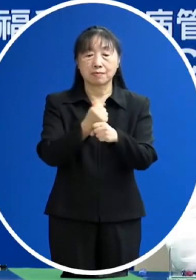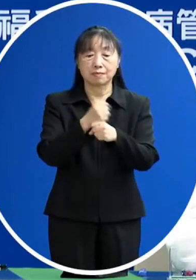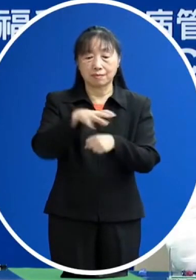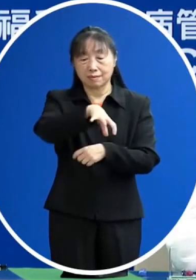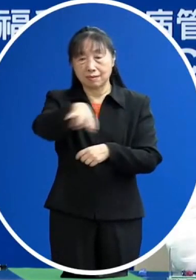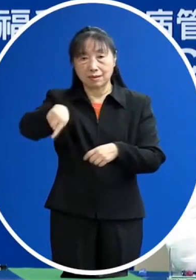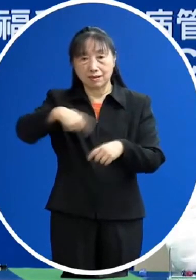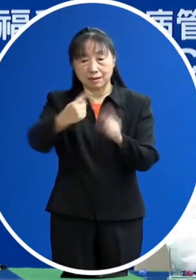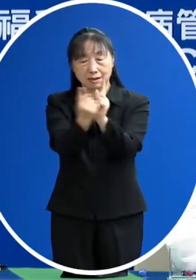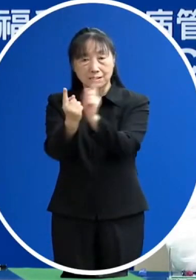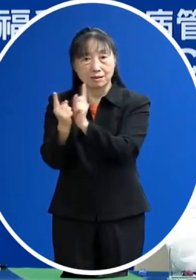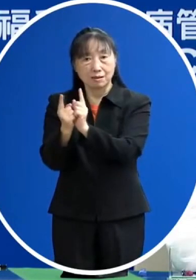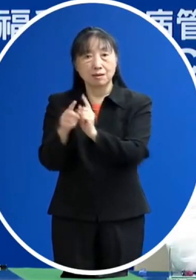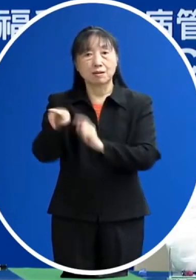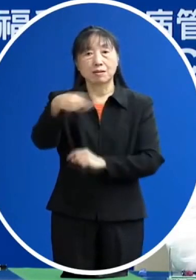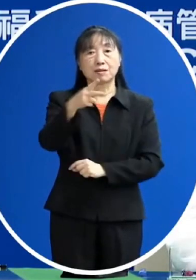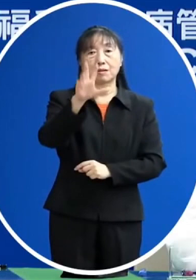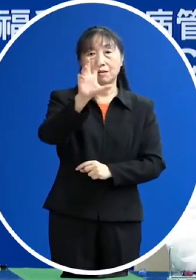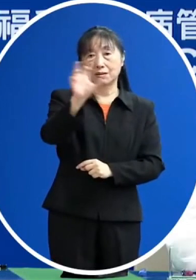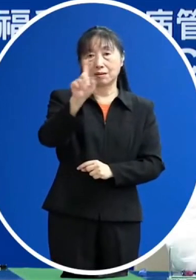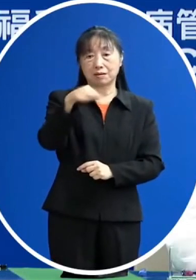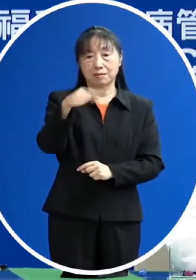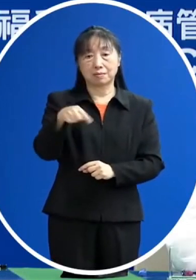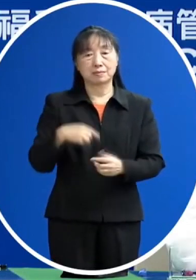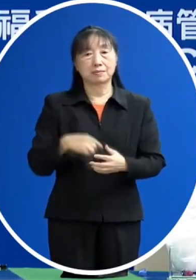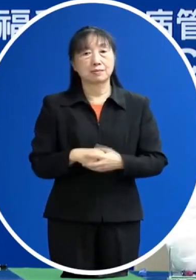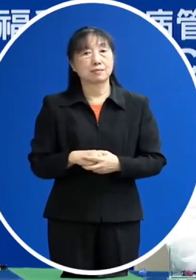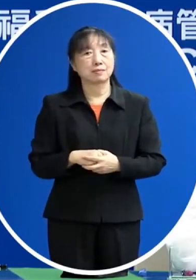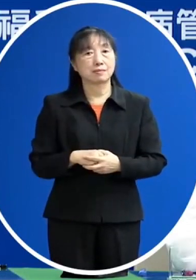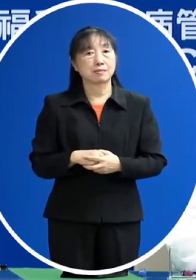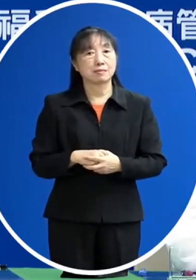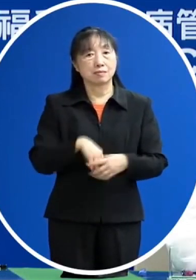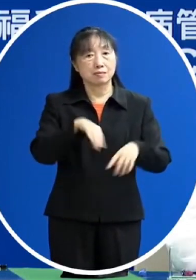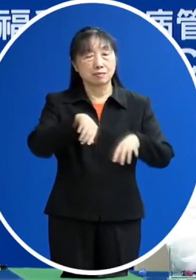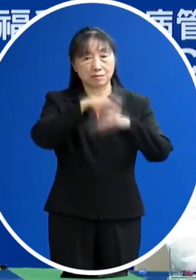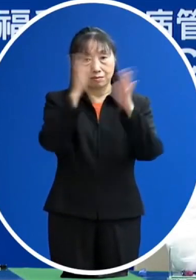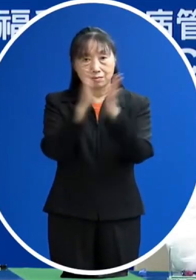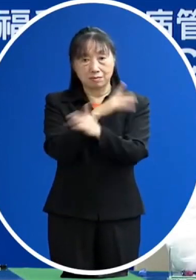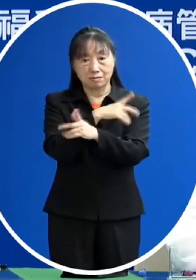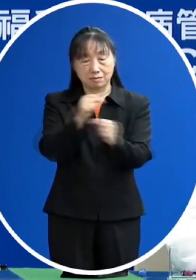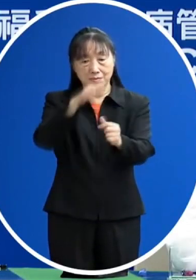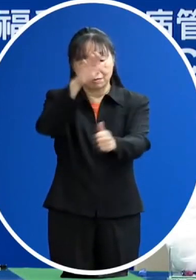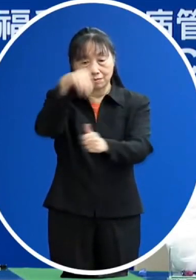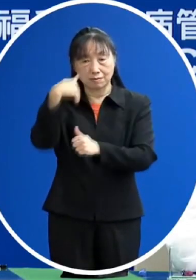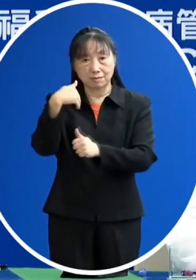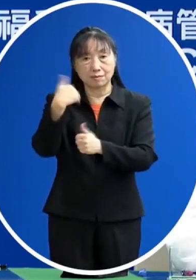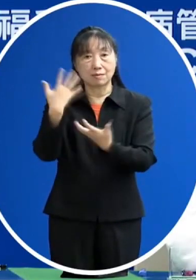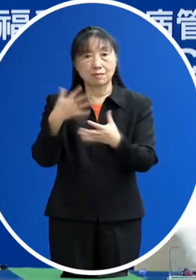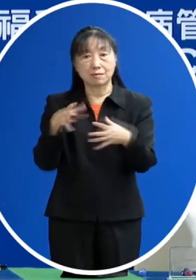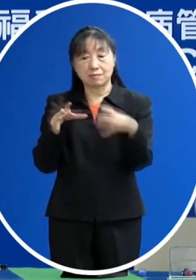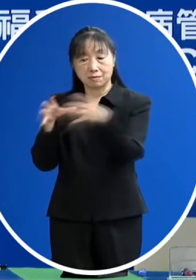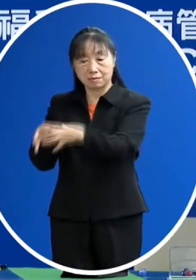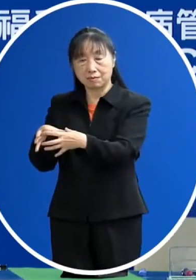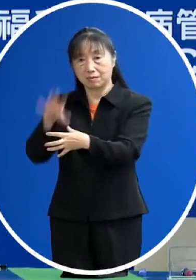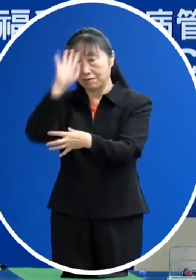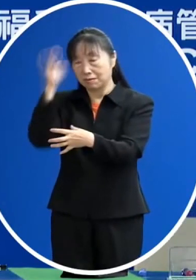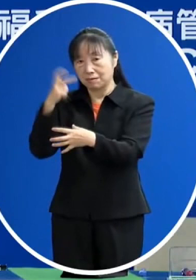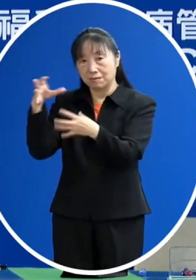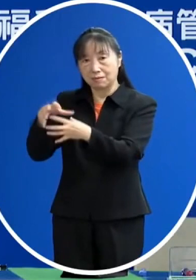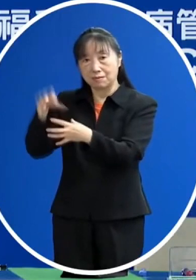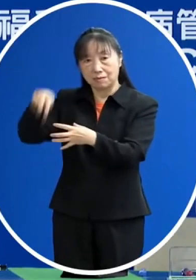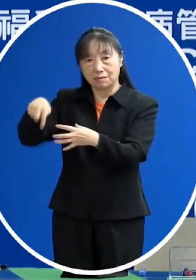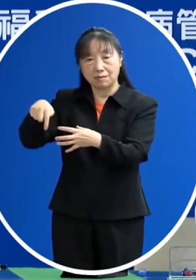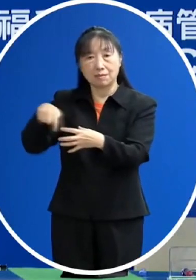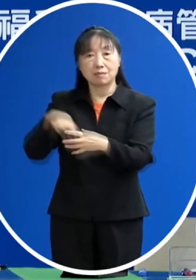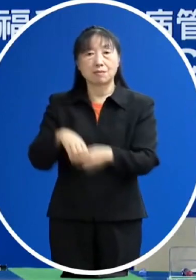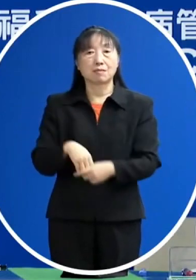相关接触者是280名，哈，那全部哈收住在。集中检疫所，好，然后